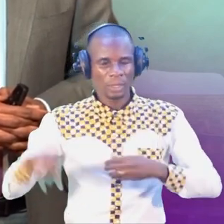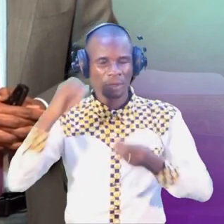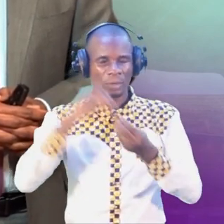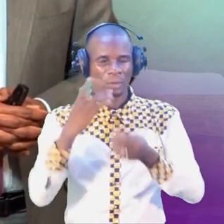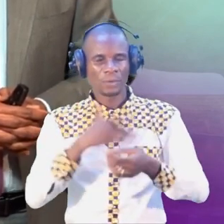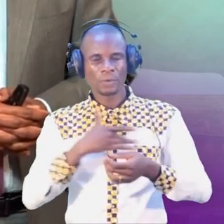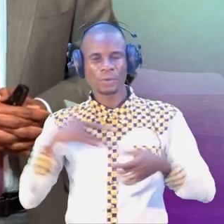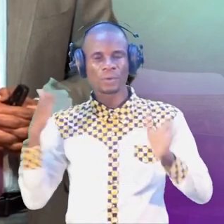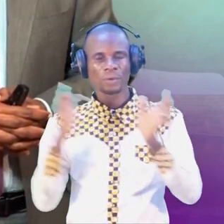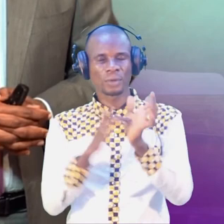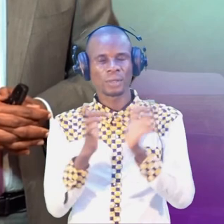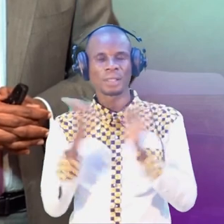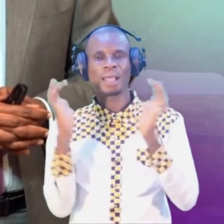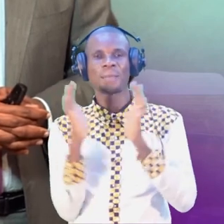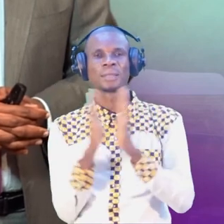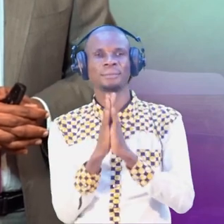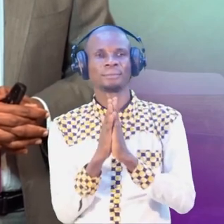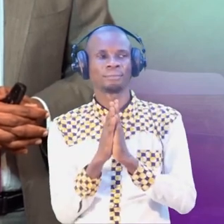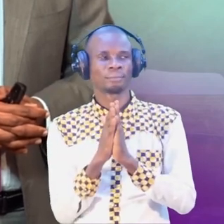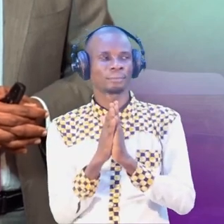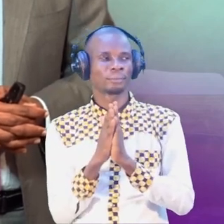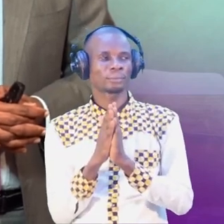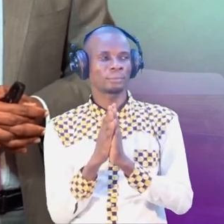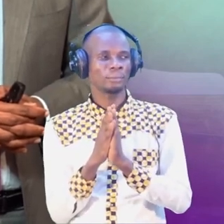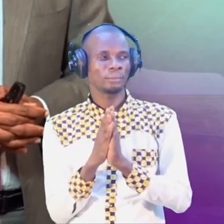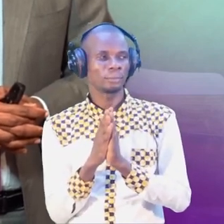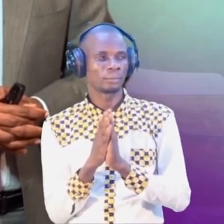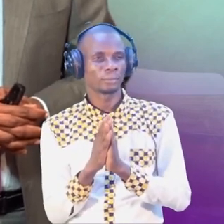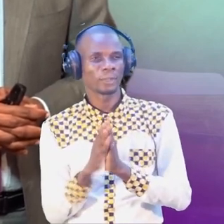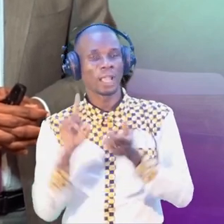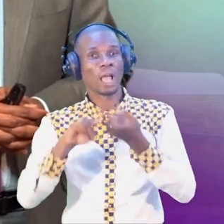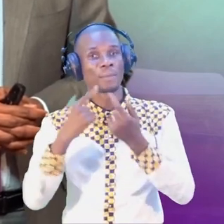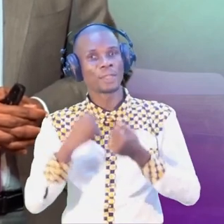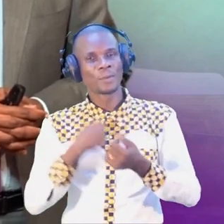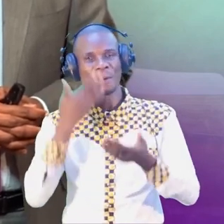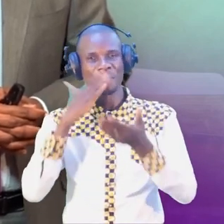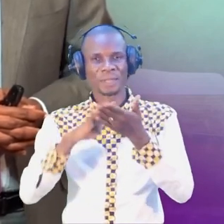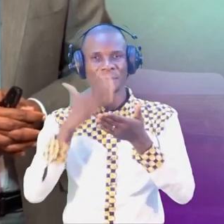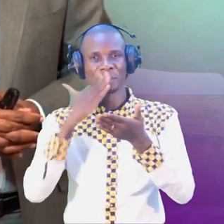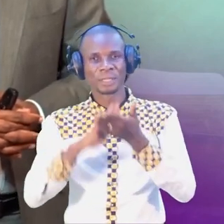wanao imani ya Yesu Kristo. Asante kutuongoza tena leo katika jina la Yesu, amina.